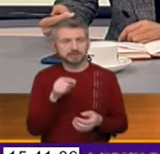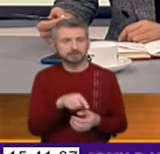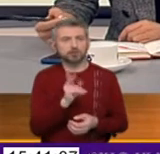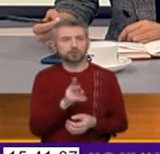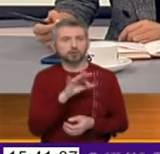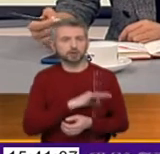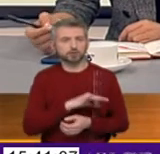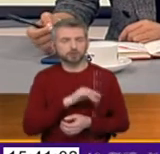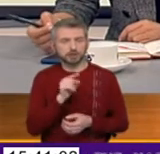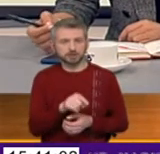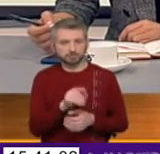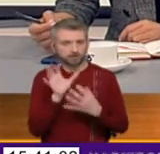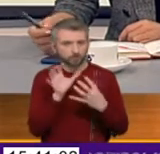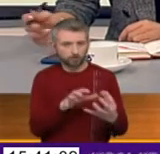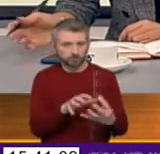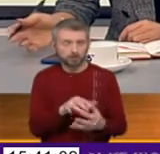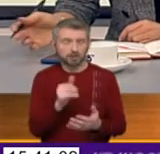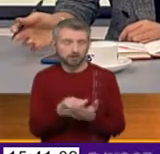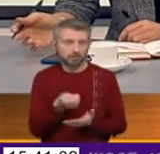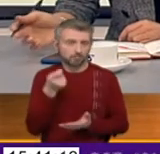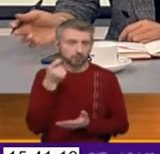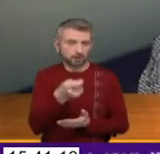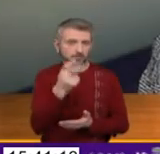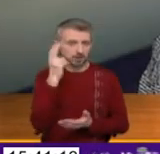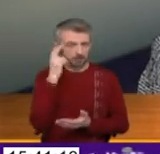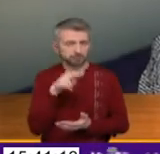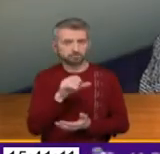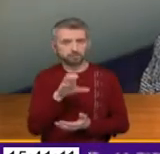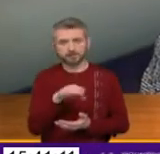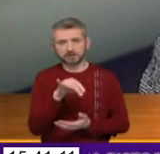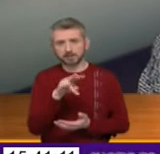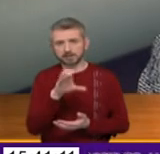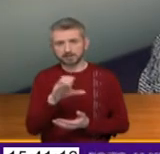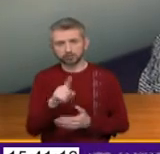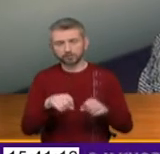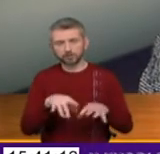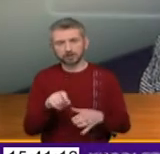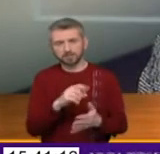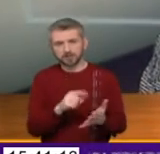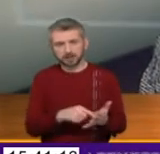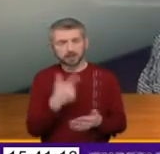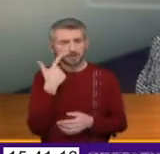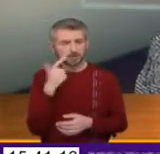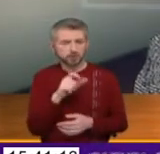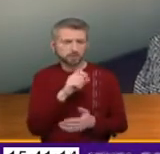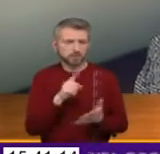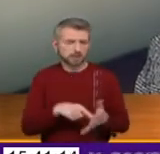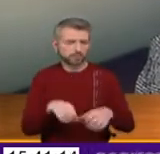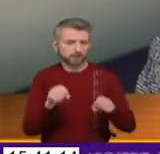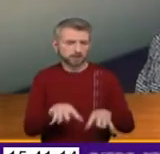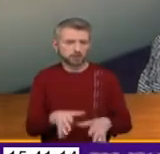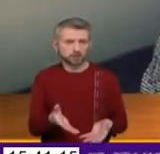саме користується цим маршрутом, і подаємо на Київпострас для того, щоб вирішити це питання. Здебільшого питання